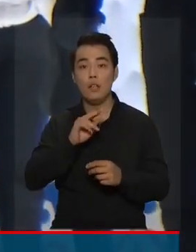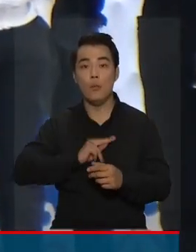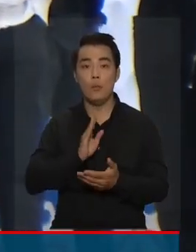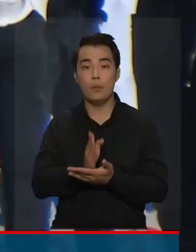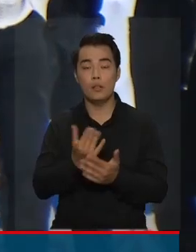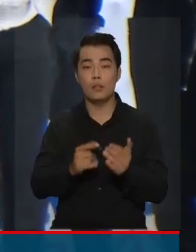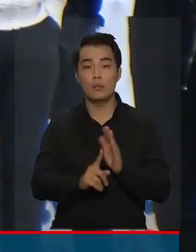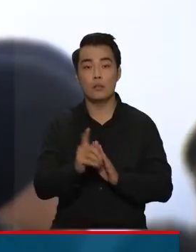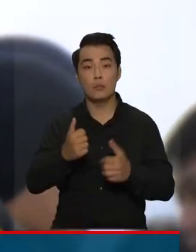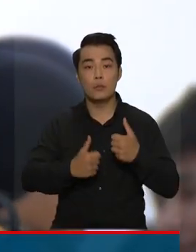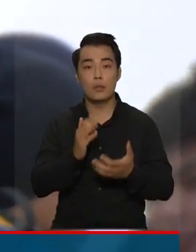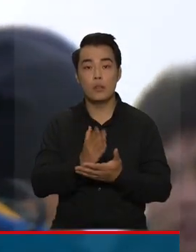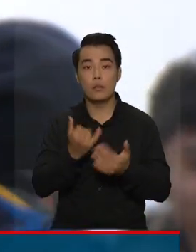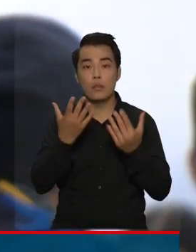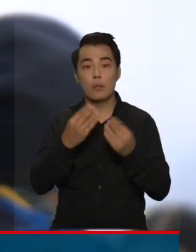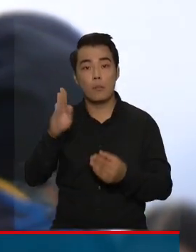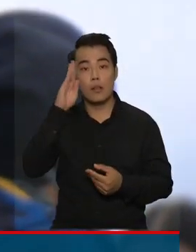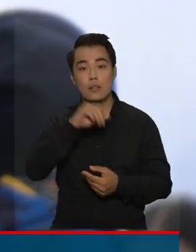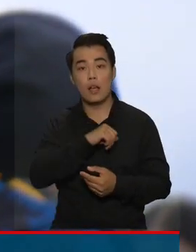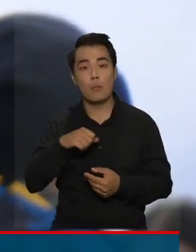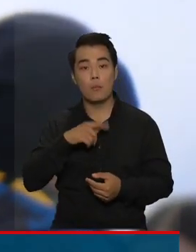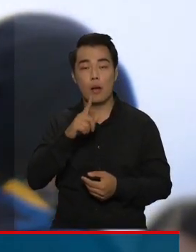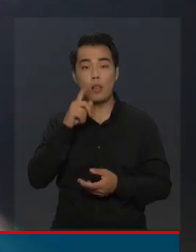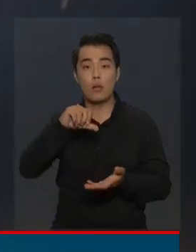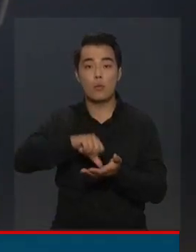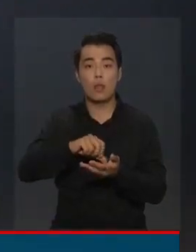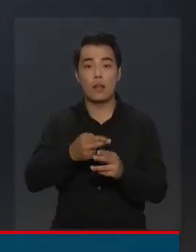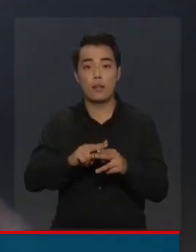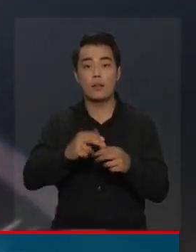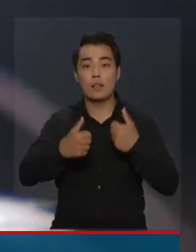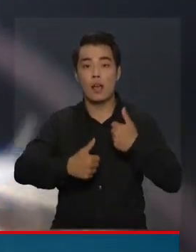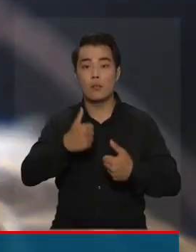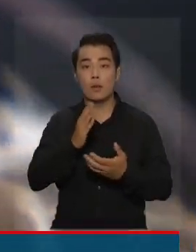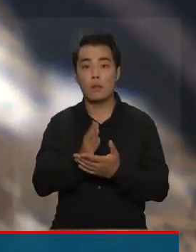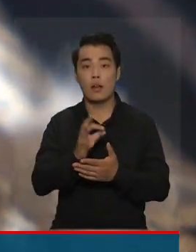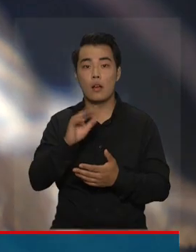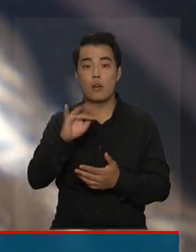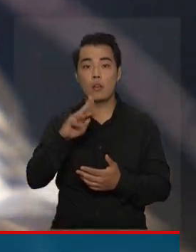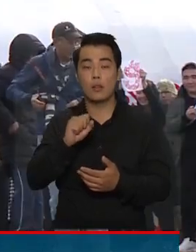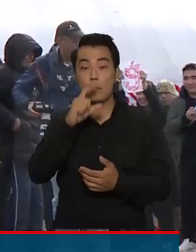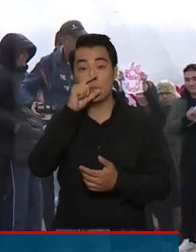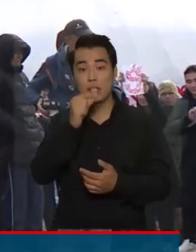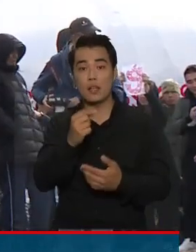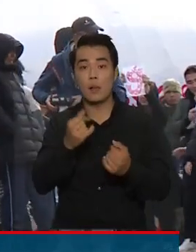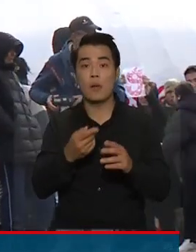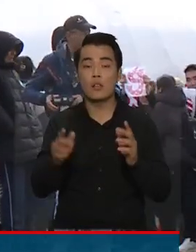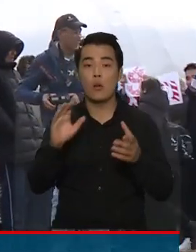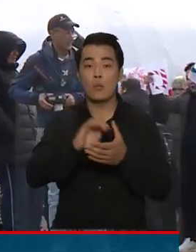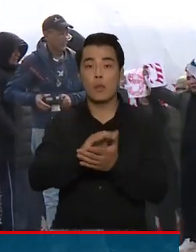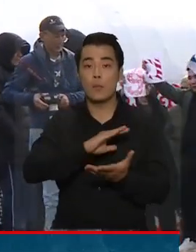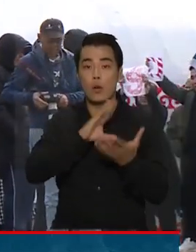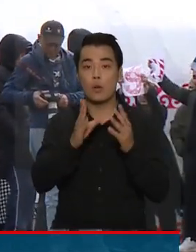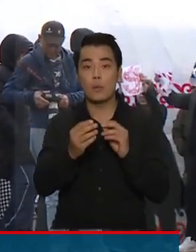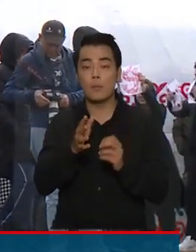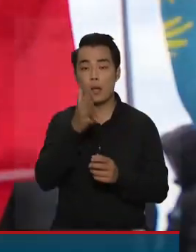этот турнир. Сегодня мальчик – один из самых молодых участников состязания. С охотничьей птицей он впервые познакомился